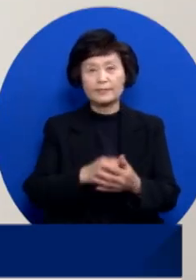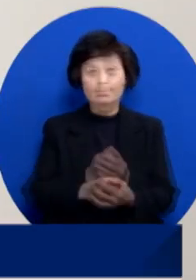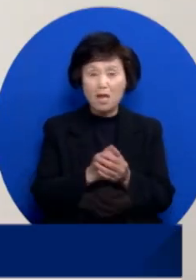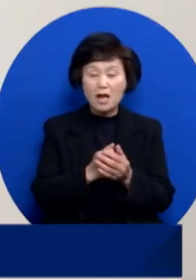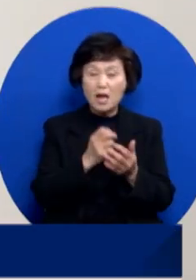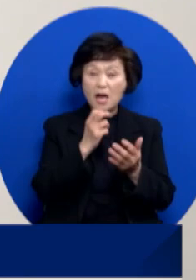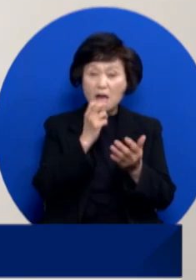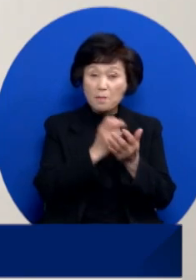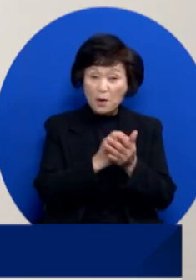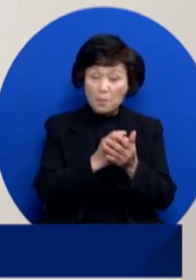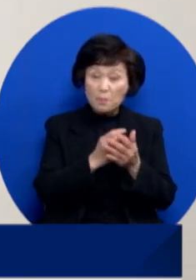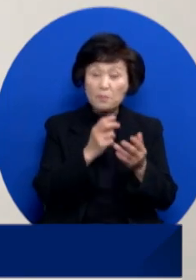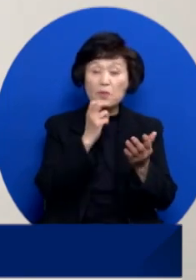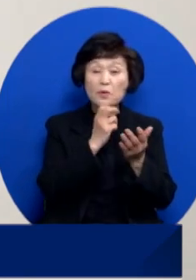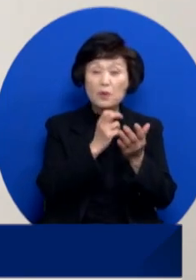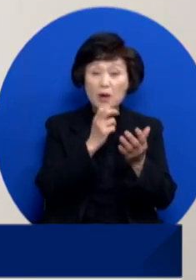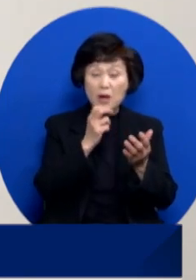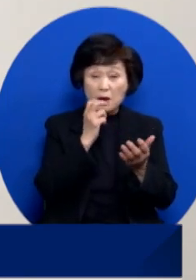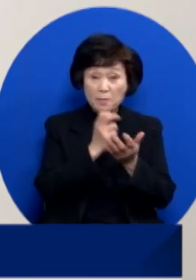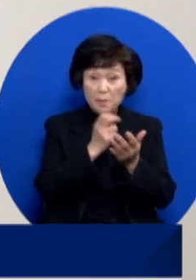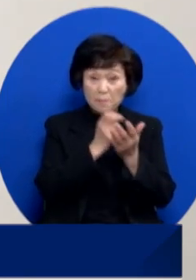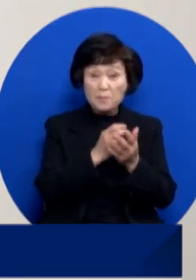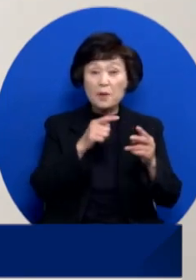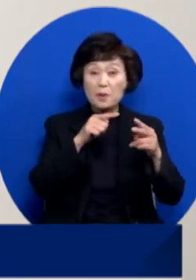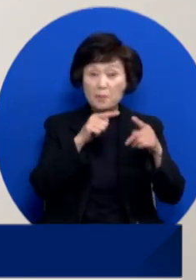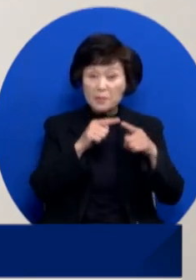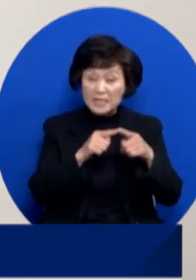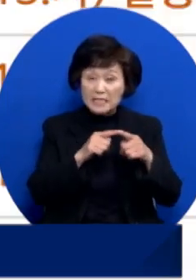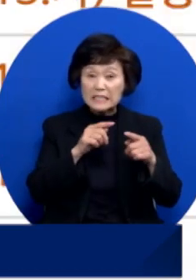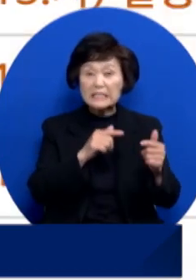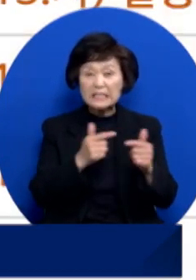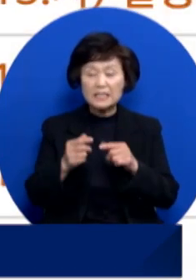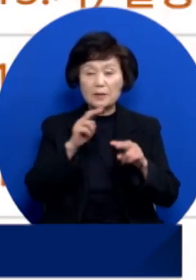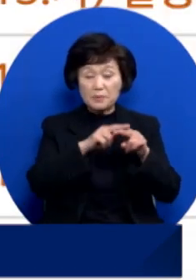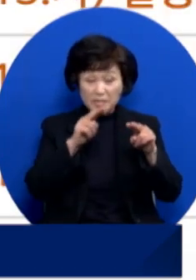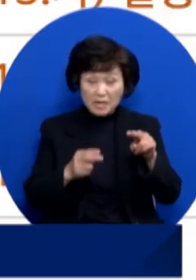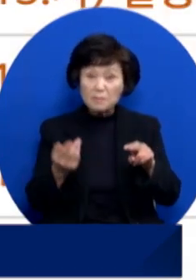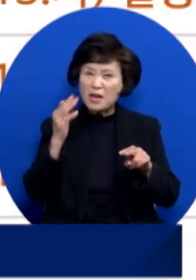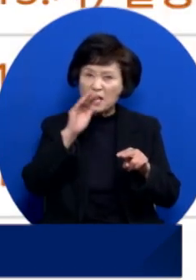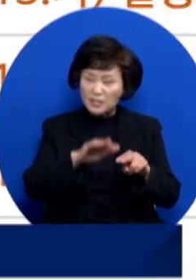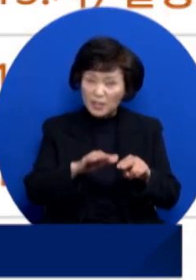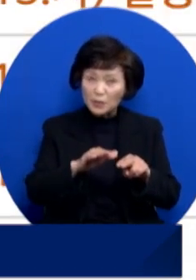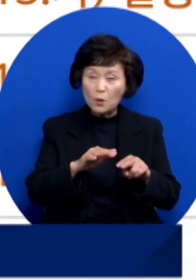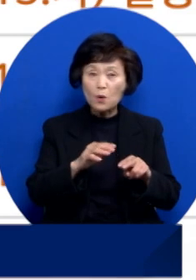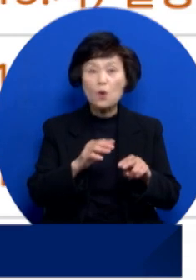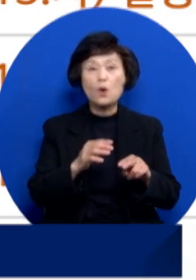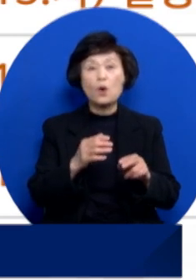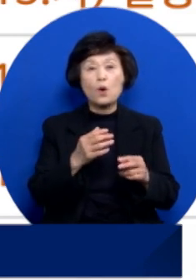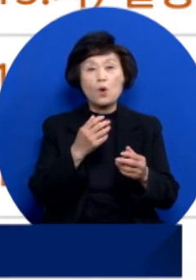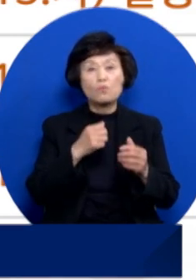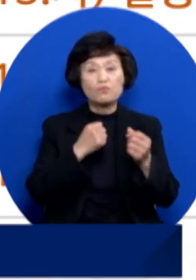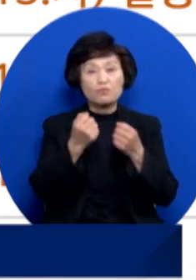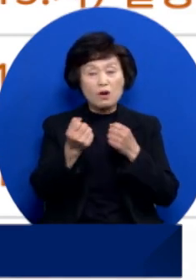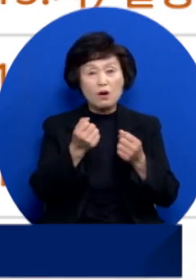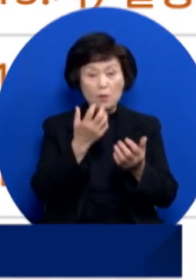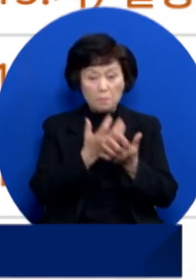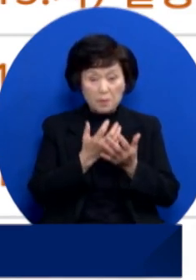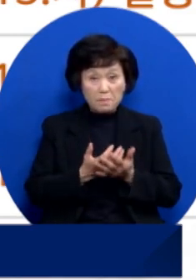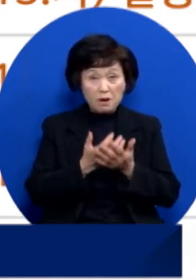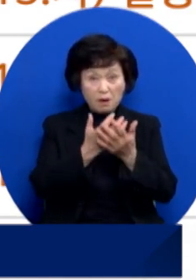날 변론 요지서를 4개를 냈어요. 자기들이 정의로운 길을 위해서 사임하는 건 아닌 것